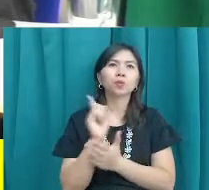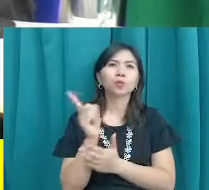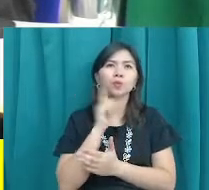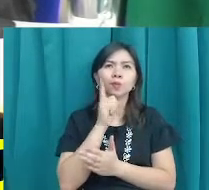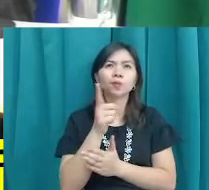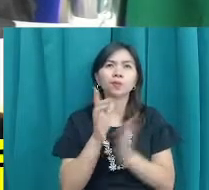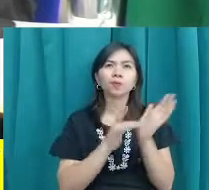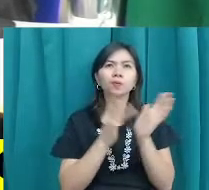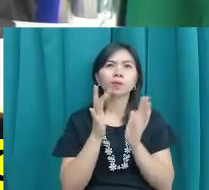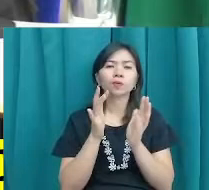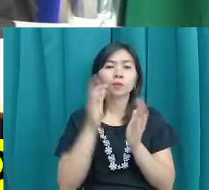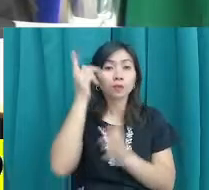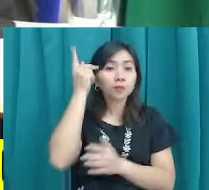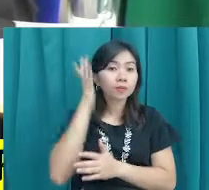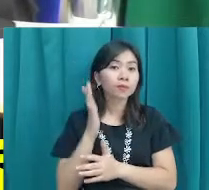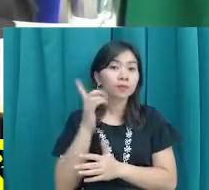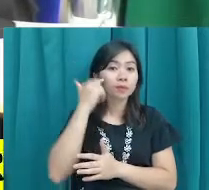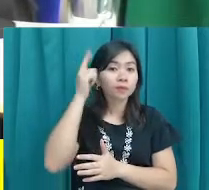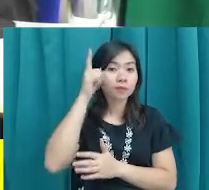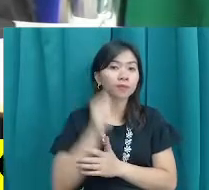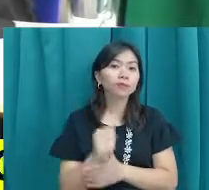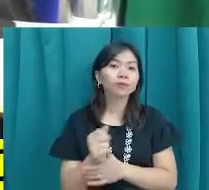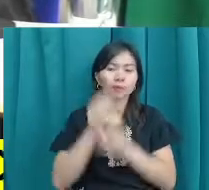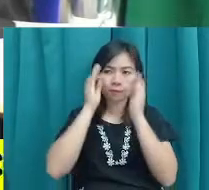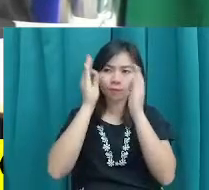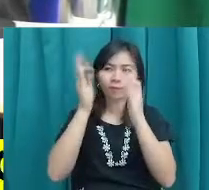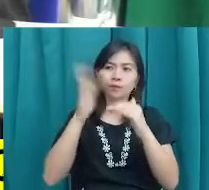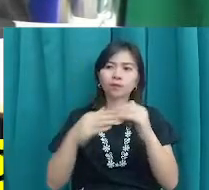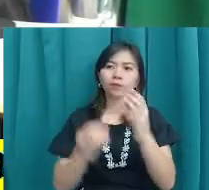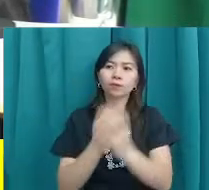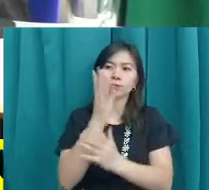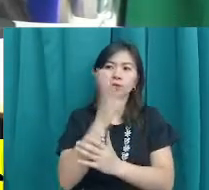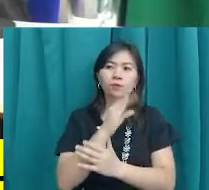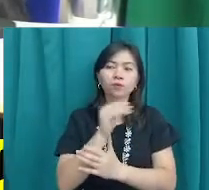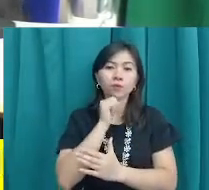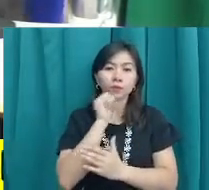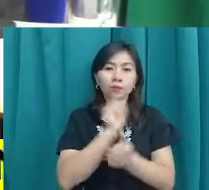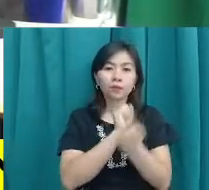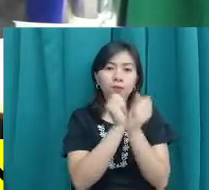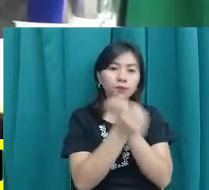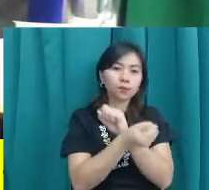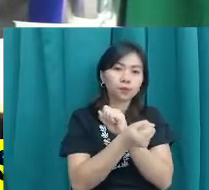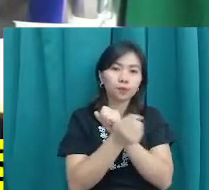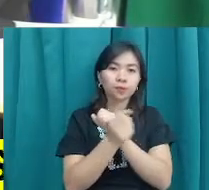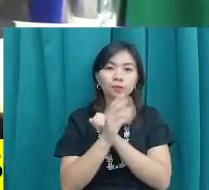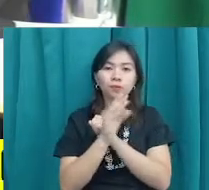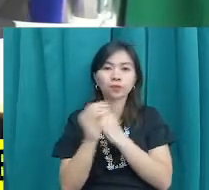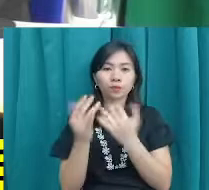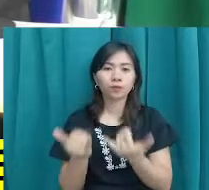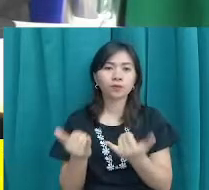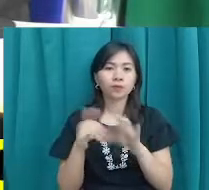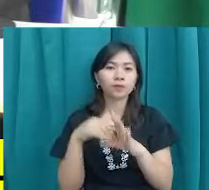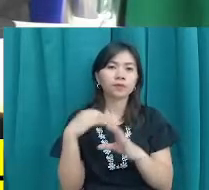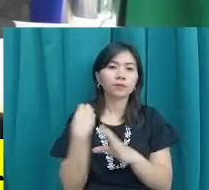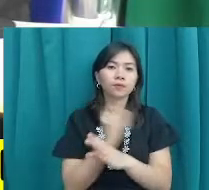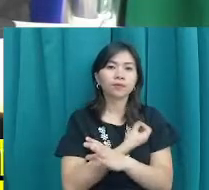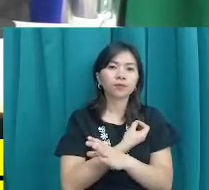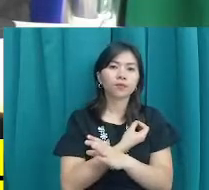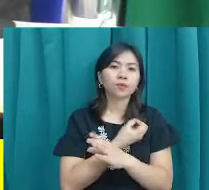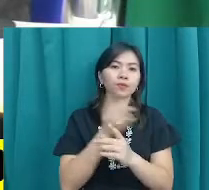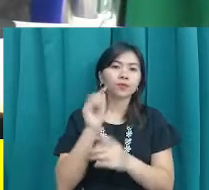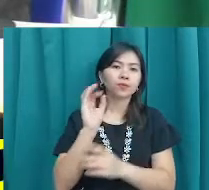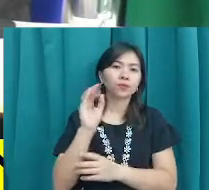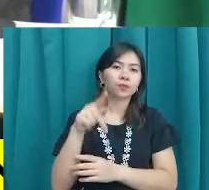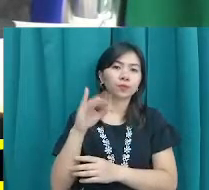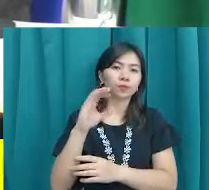na focus on growing and not on changing. So, ito yan. Ito naman, bati tayo sa topic natin. Topic natin is how to be a good disciple.